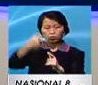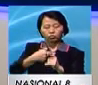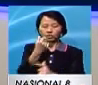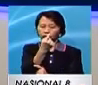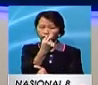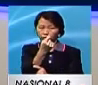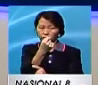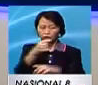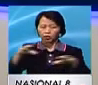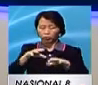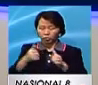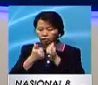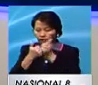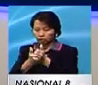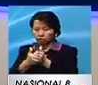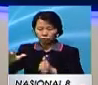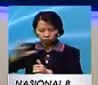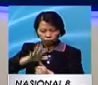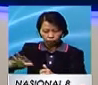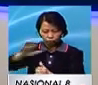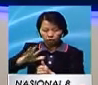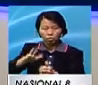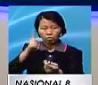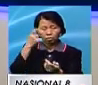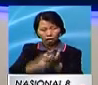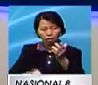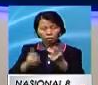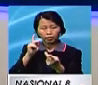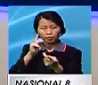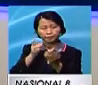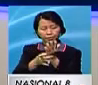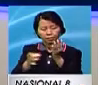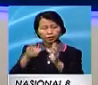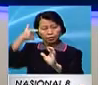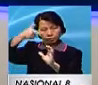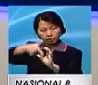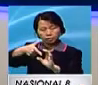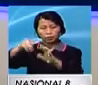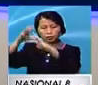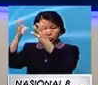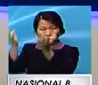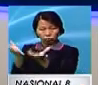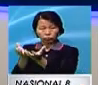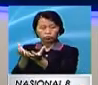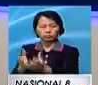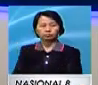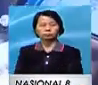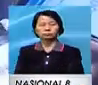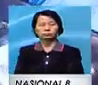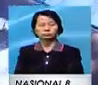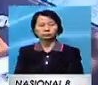November dibuat berdasarkan purata wajaran harga minyak global bulan sebelumnya.